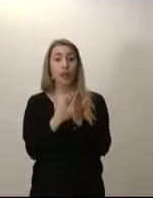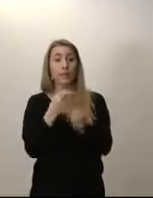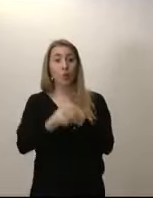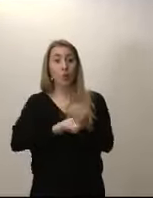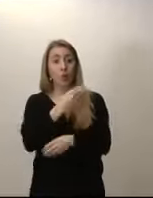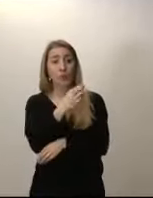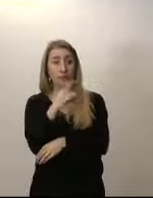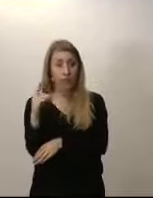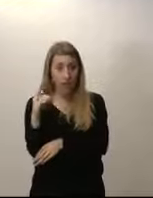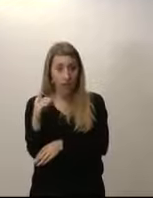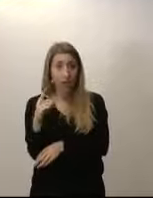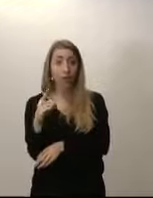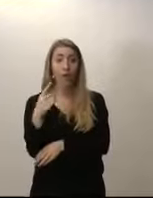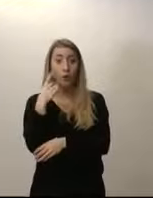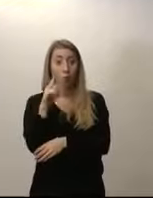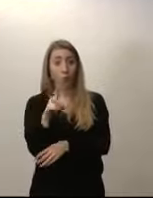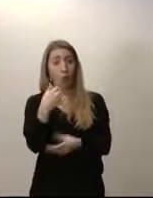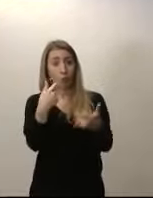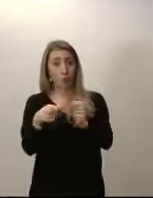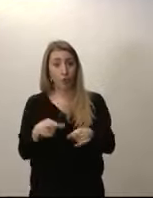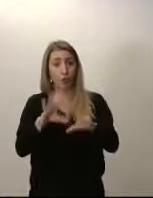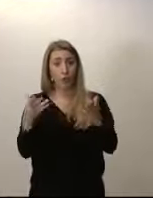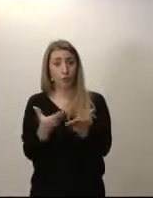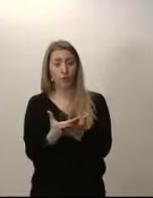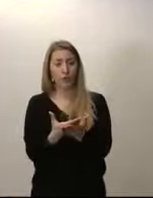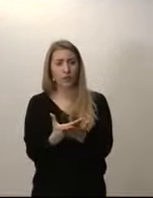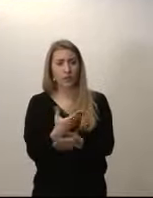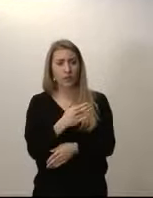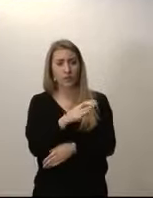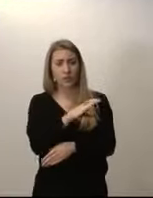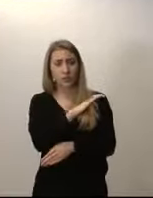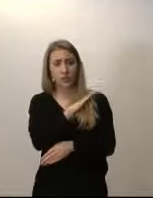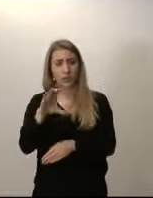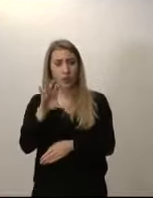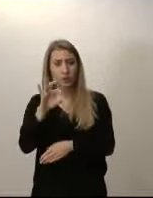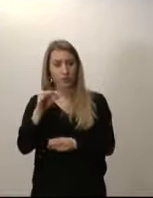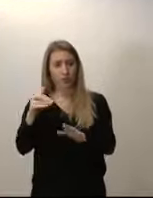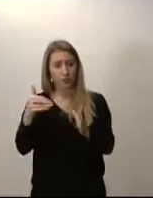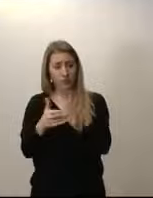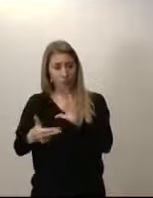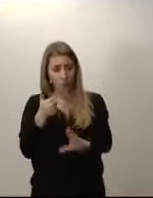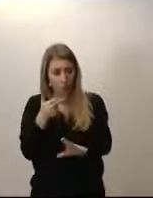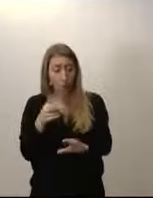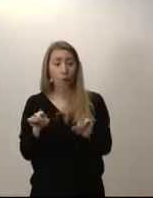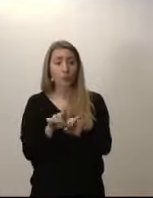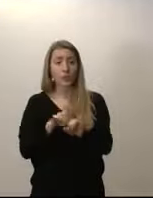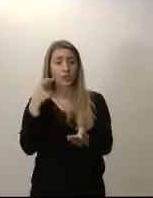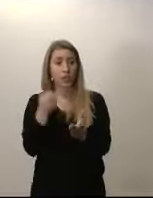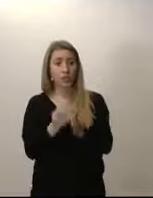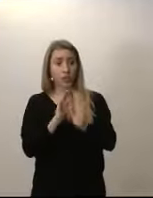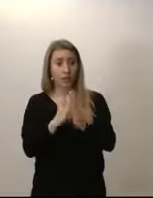pour puzzle 150 000 euros, et des achats de mobilier, de livres d'école,